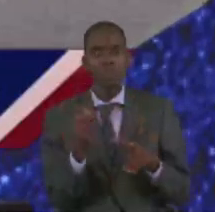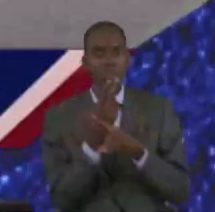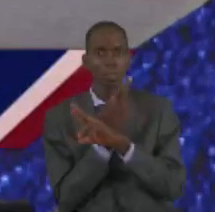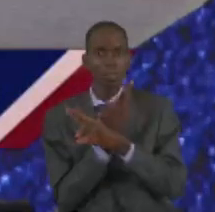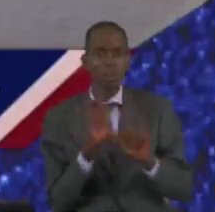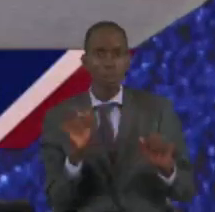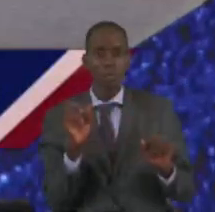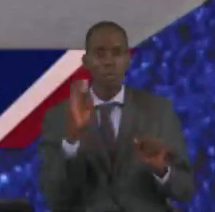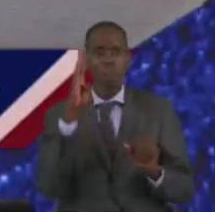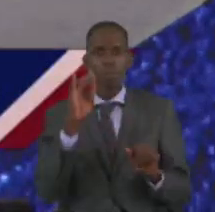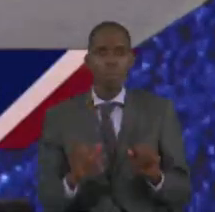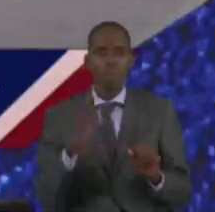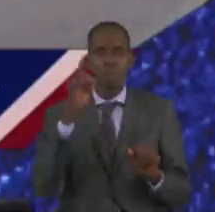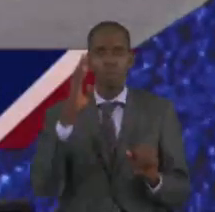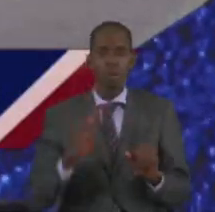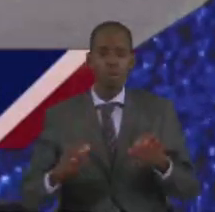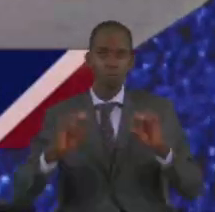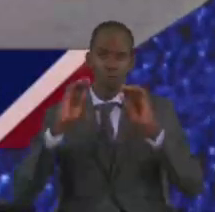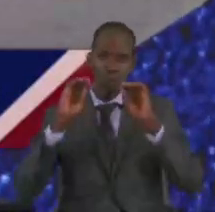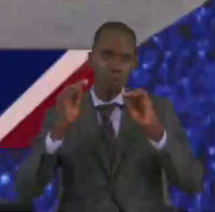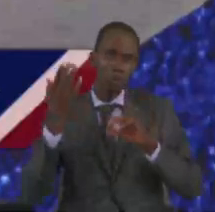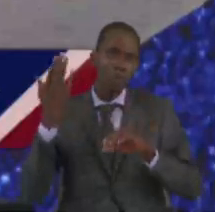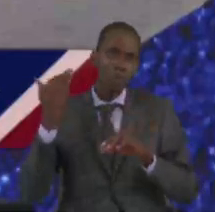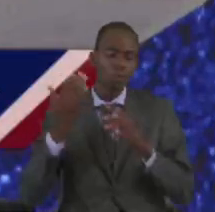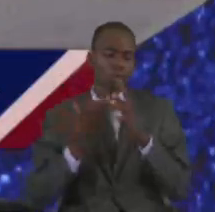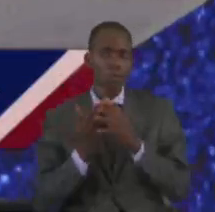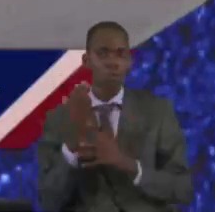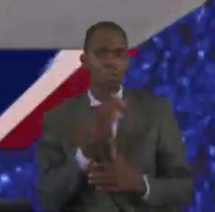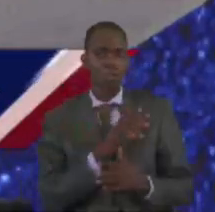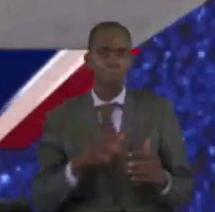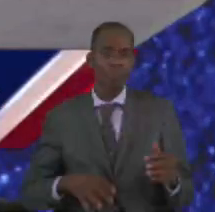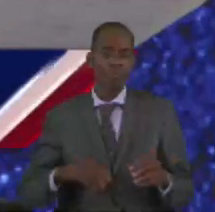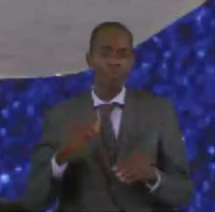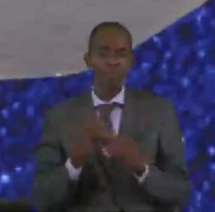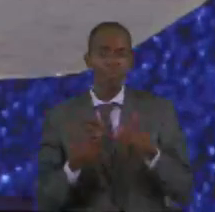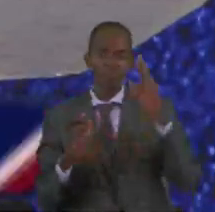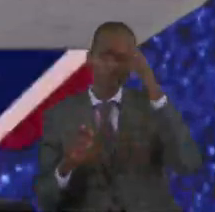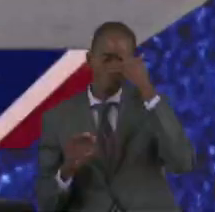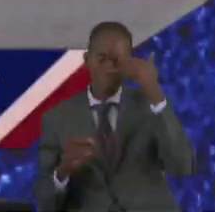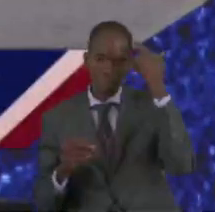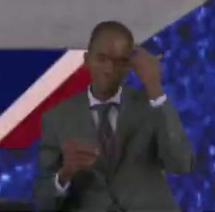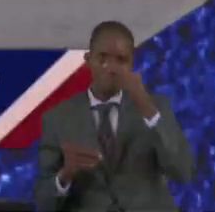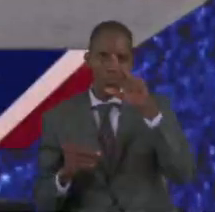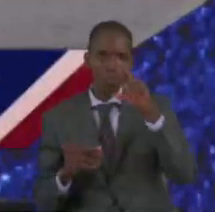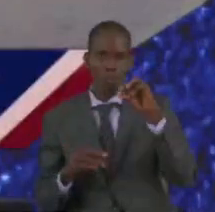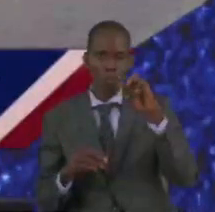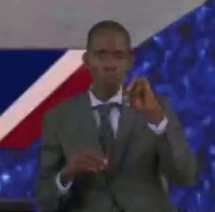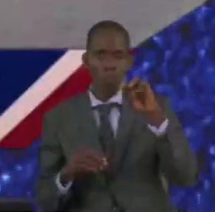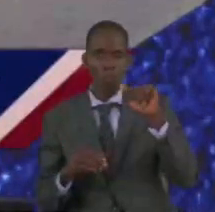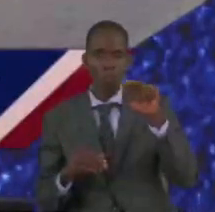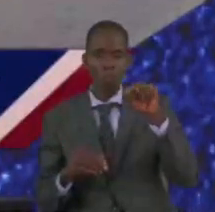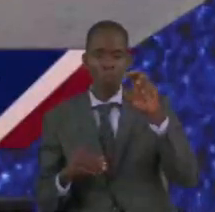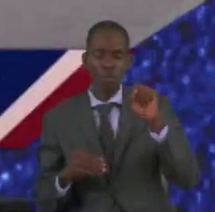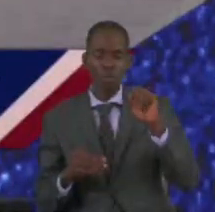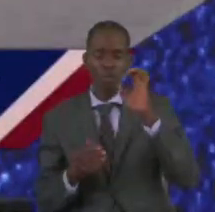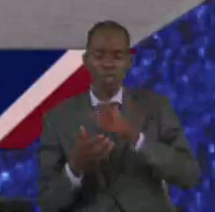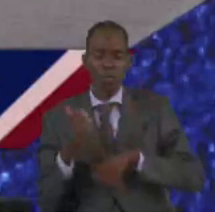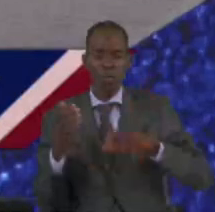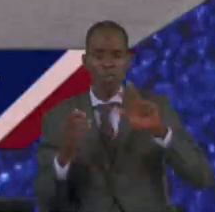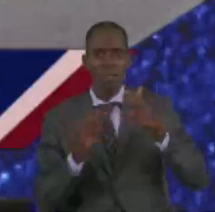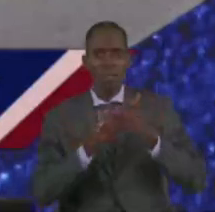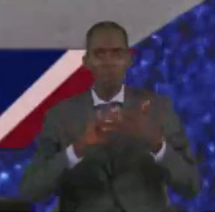la rédemption par Dieu enseignée à travers Christ. Romains